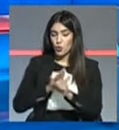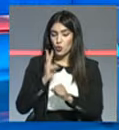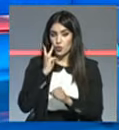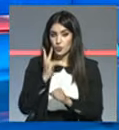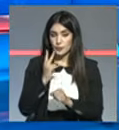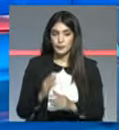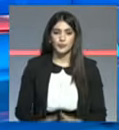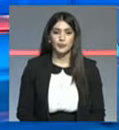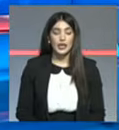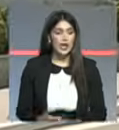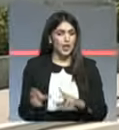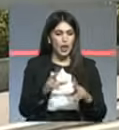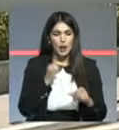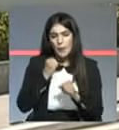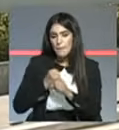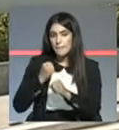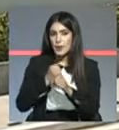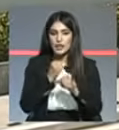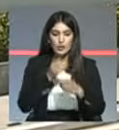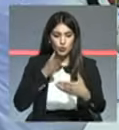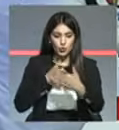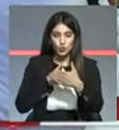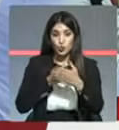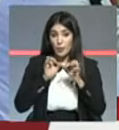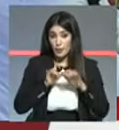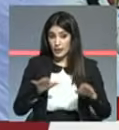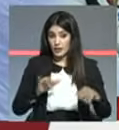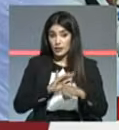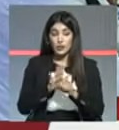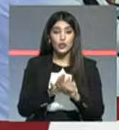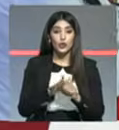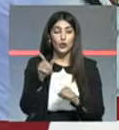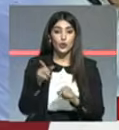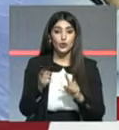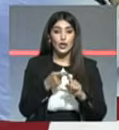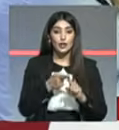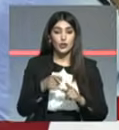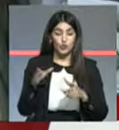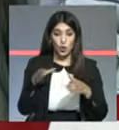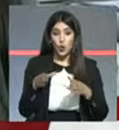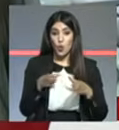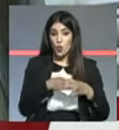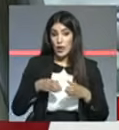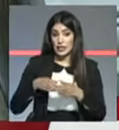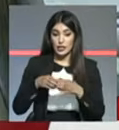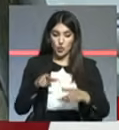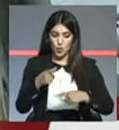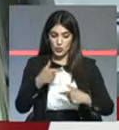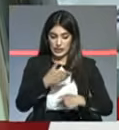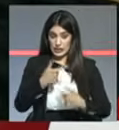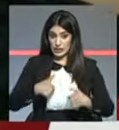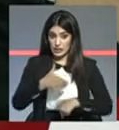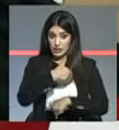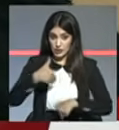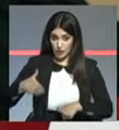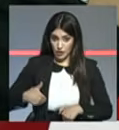تباين مع المجهود الوطني مكافحه الفيروسات و نافذ مختلف الوحدات التابعه لوزاره الداخليه ومن